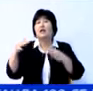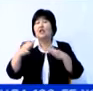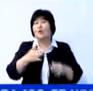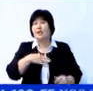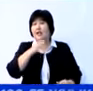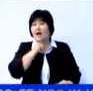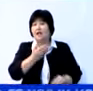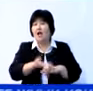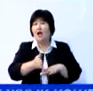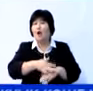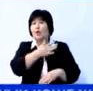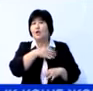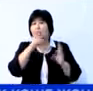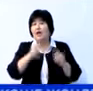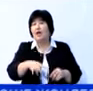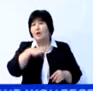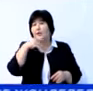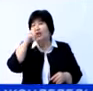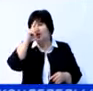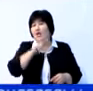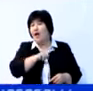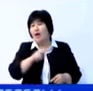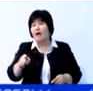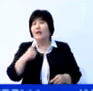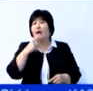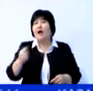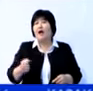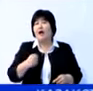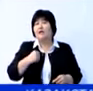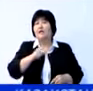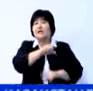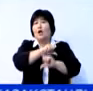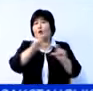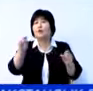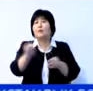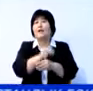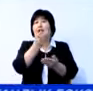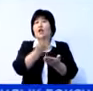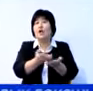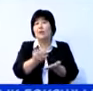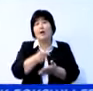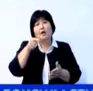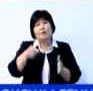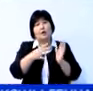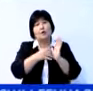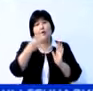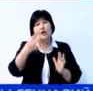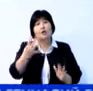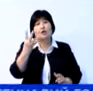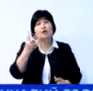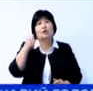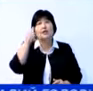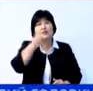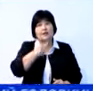менің атам ауыр жарақат алып, бірнеше ай әскери госпитальде ем алады. 1943